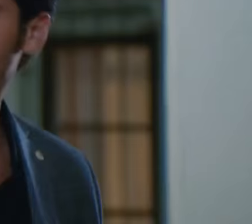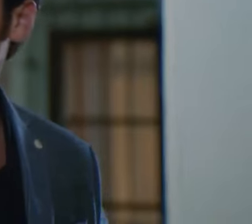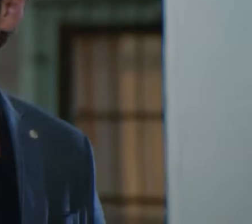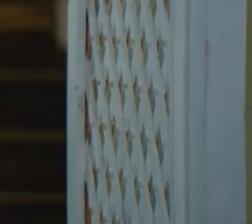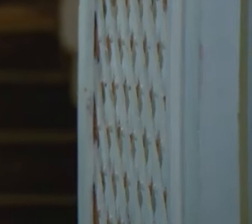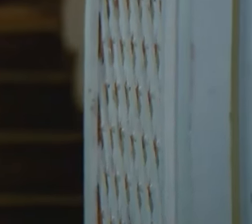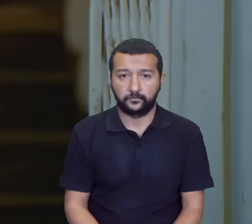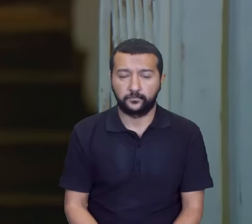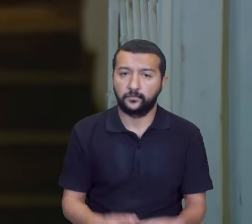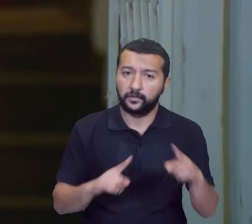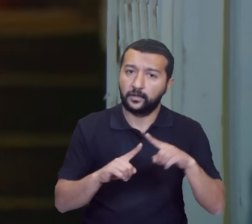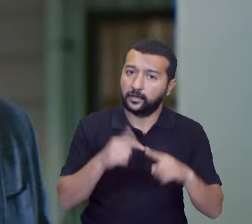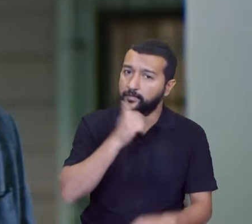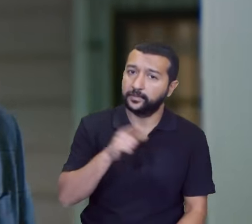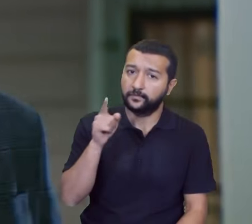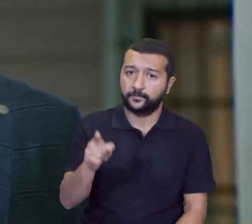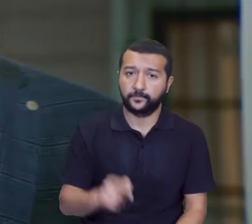Tuncay çıktı. Tarık abi.